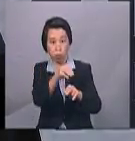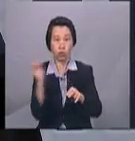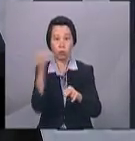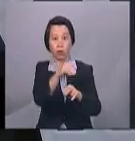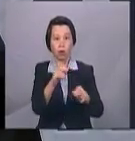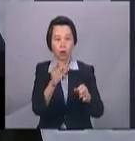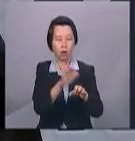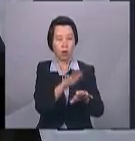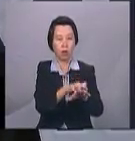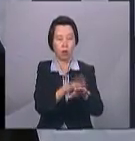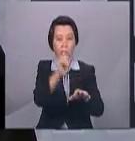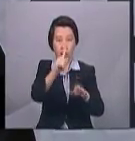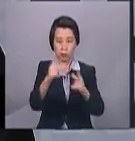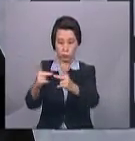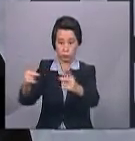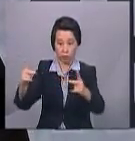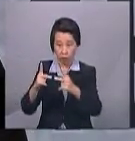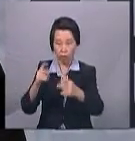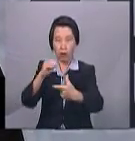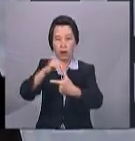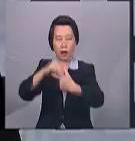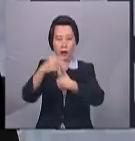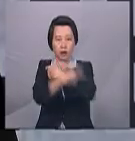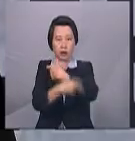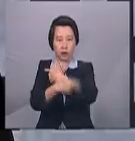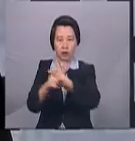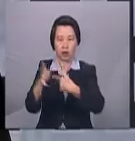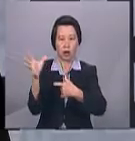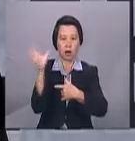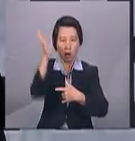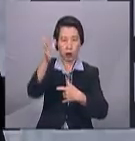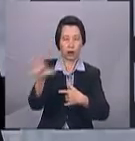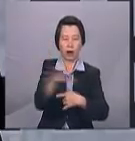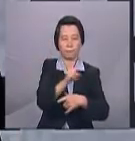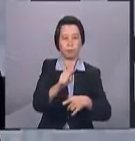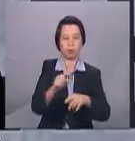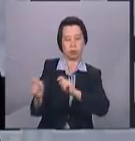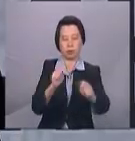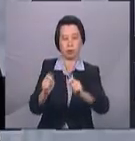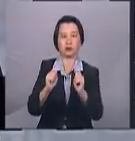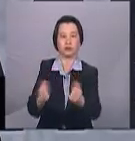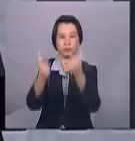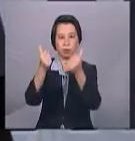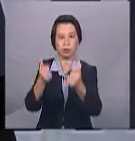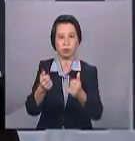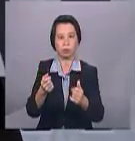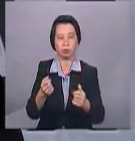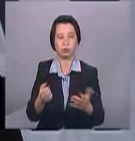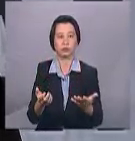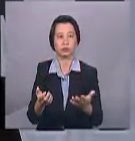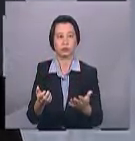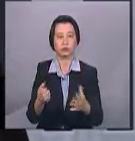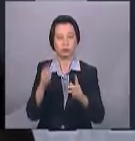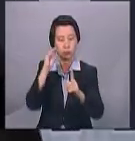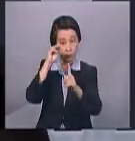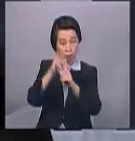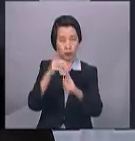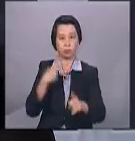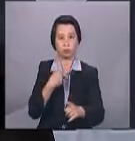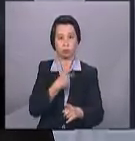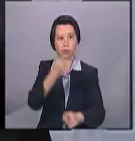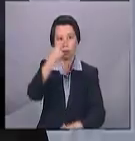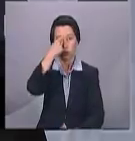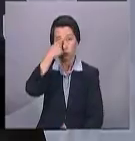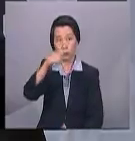kawasan, satu-satu negeri, baru kita akan ambil tindakan secepat mungkin. Jadi yang matlamat utama kita ialah